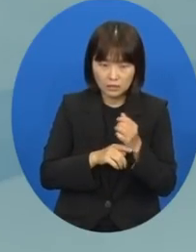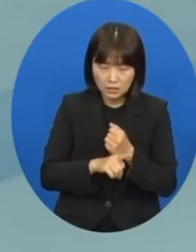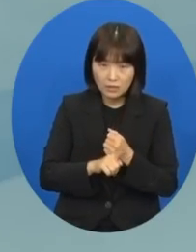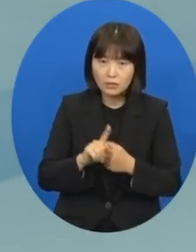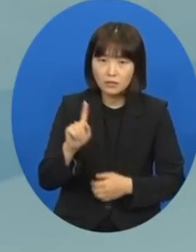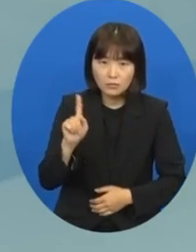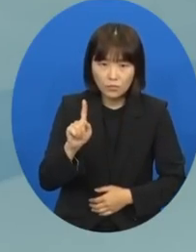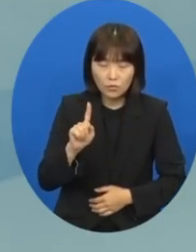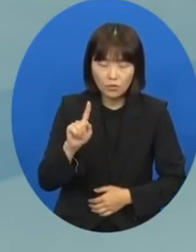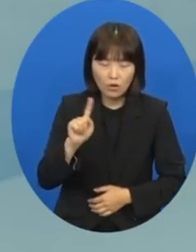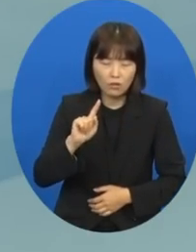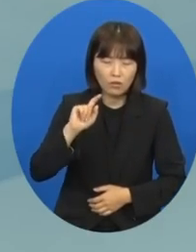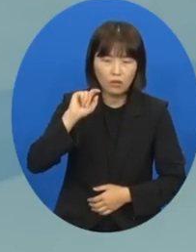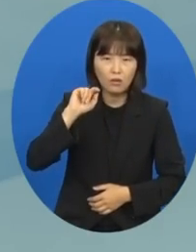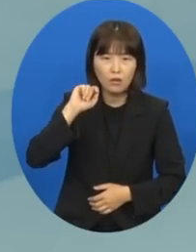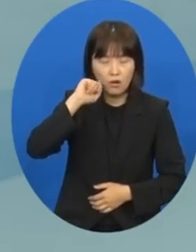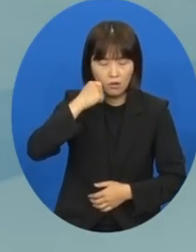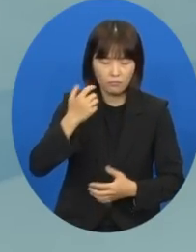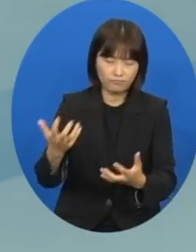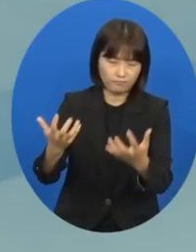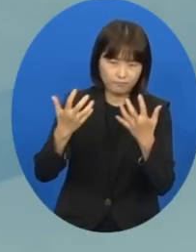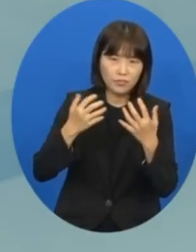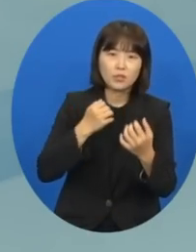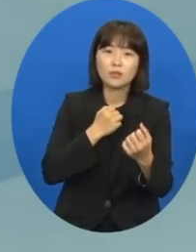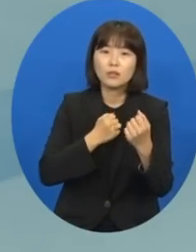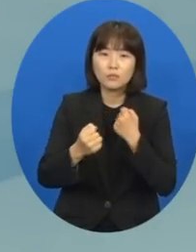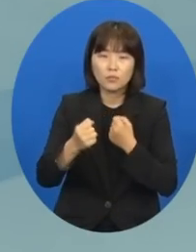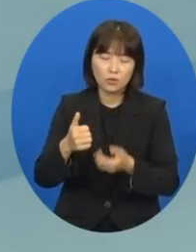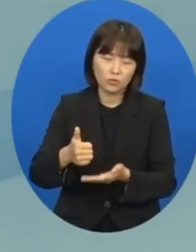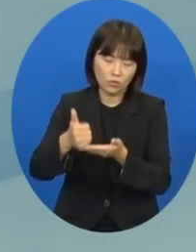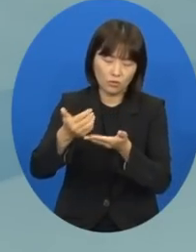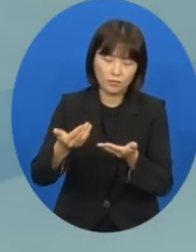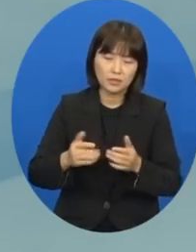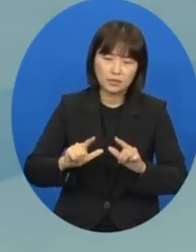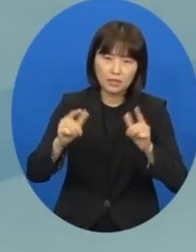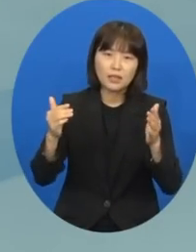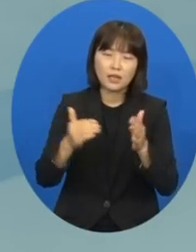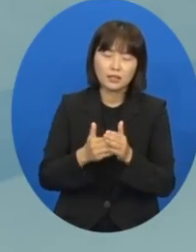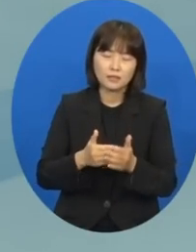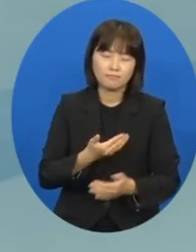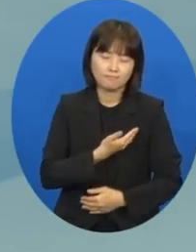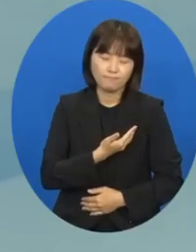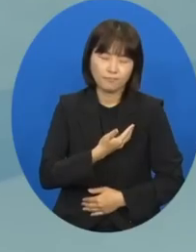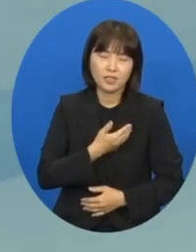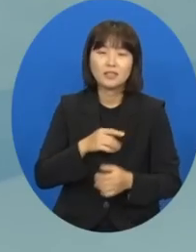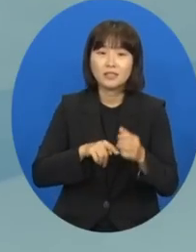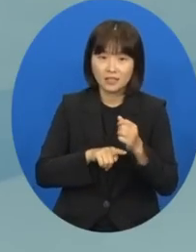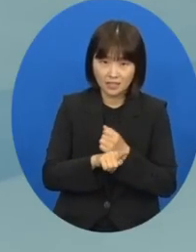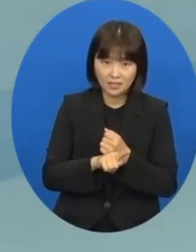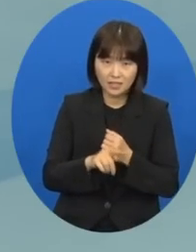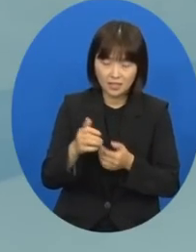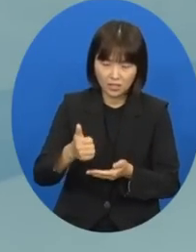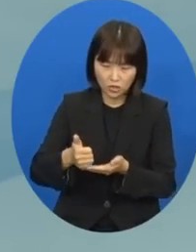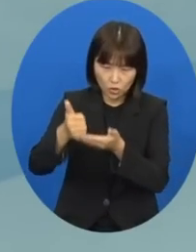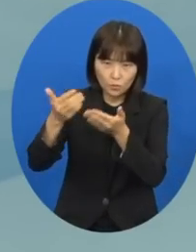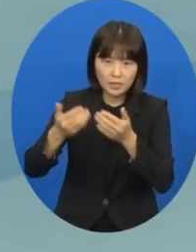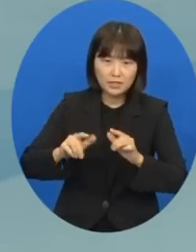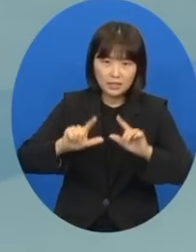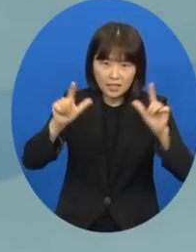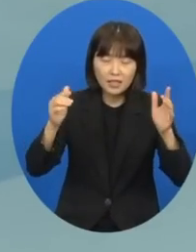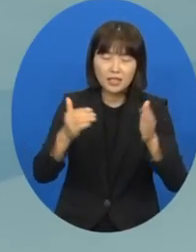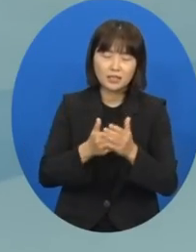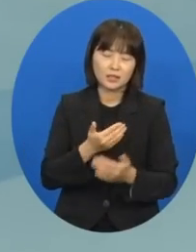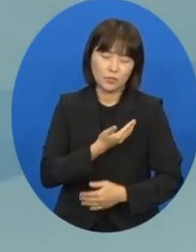어떤 어려움이 닥치더라도 존경받는 그날까지 버티자. 이런 의미죠. 존경받는 그날까지 버티자.